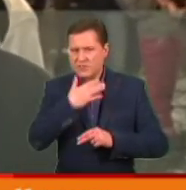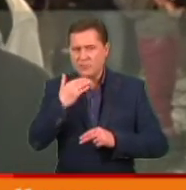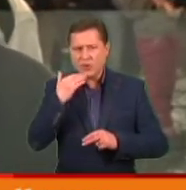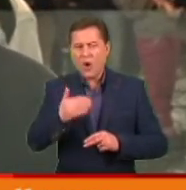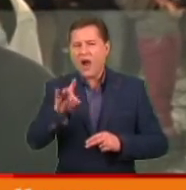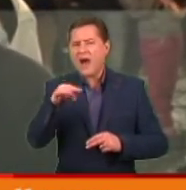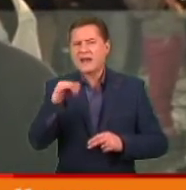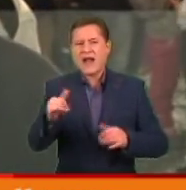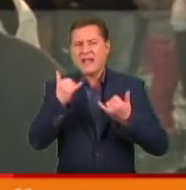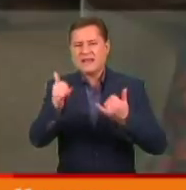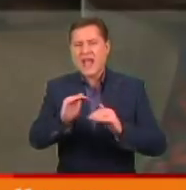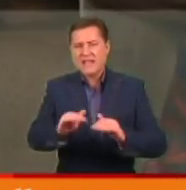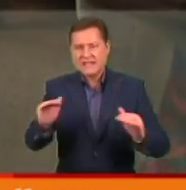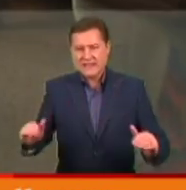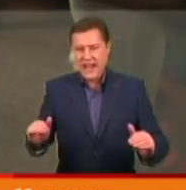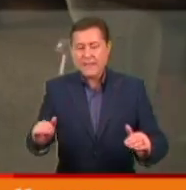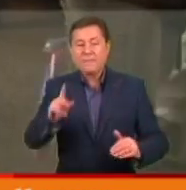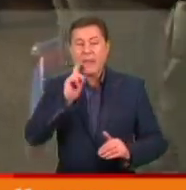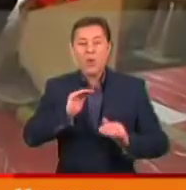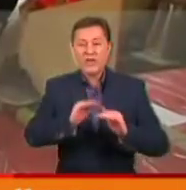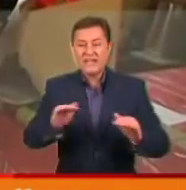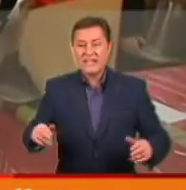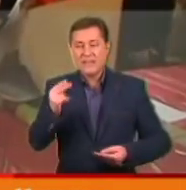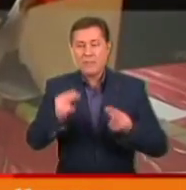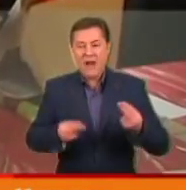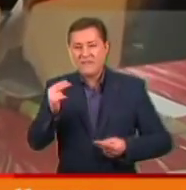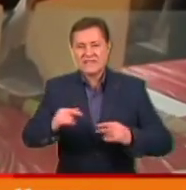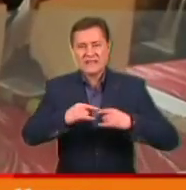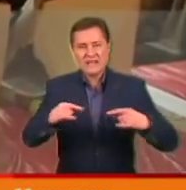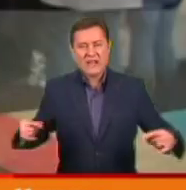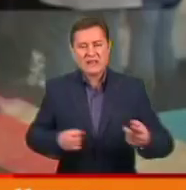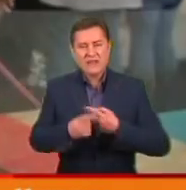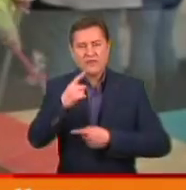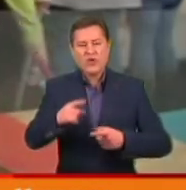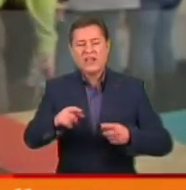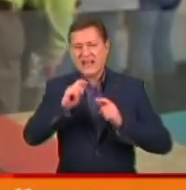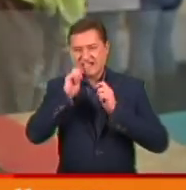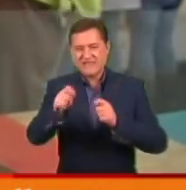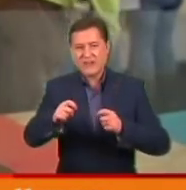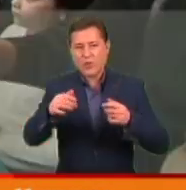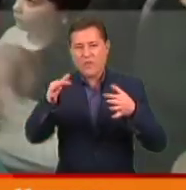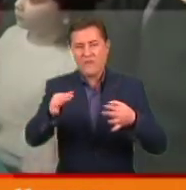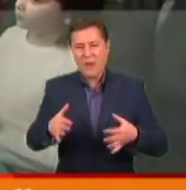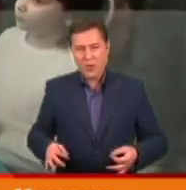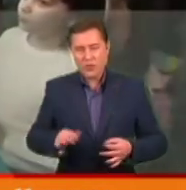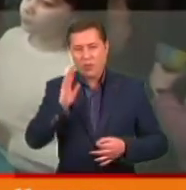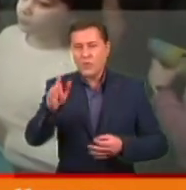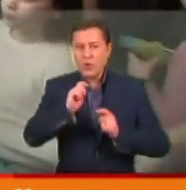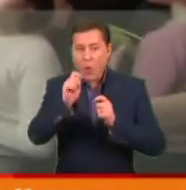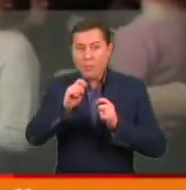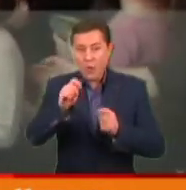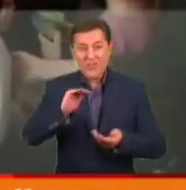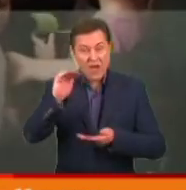Ми називаємо між собою Діснейлендом. Поки діти бавляться, на столах починають з'являтися святкові пакунки. Що будуть ще й подарунки, Катруся